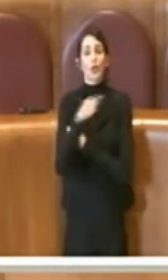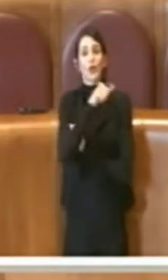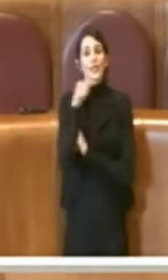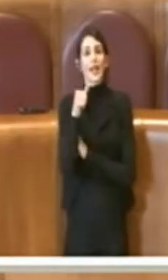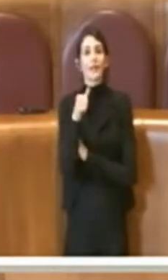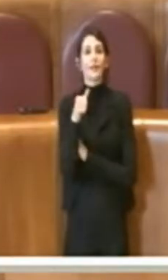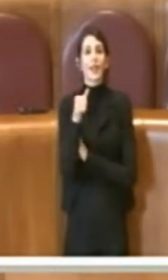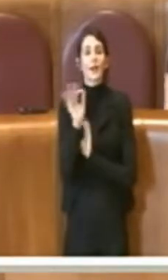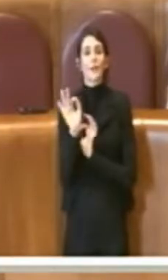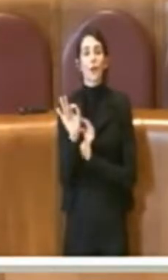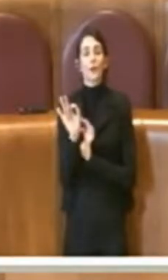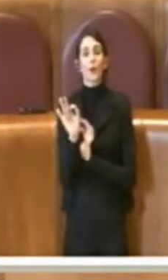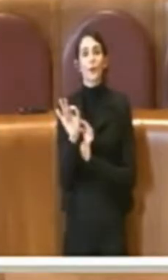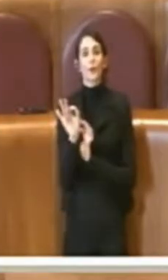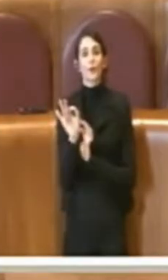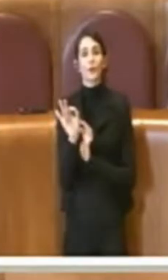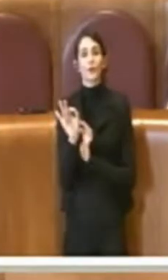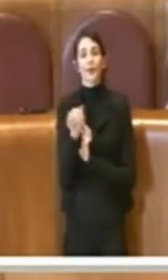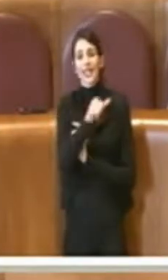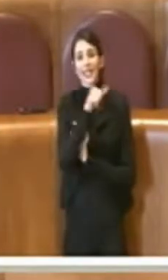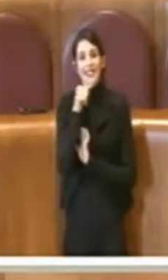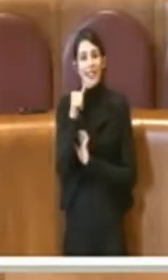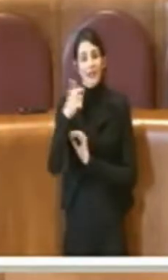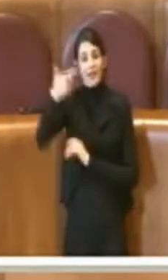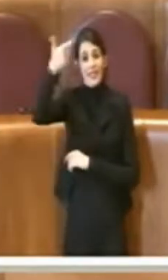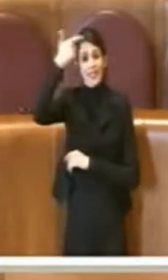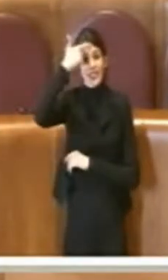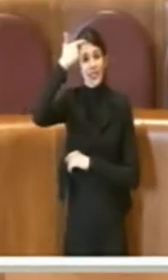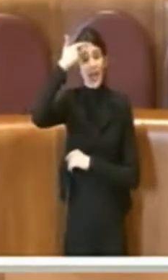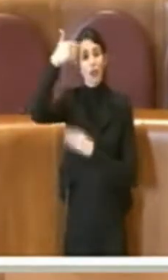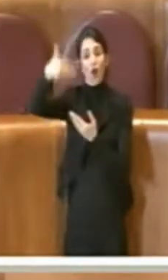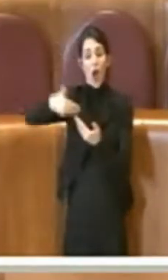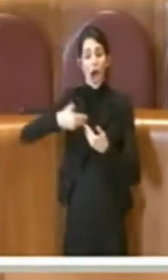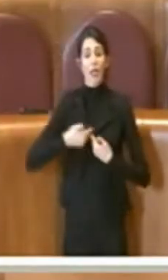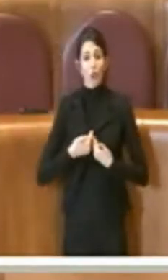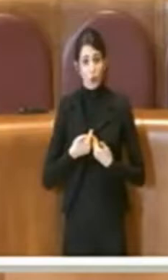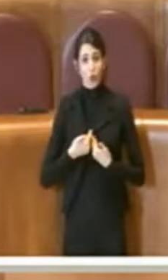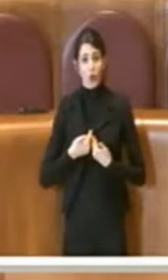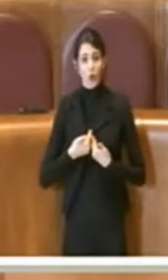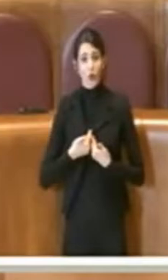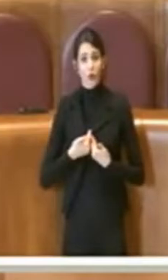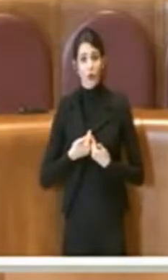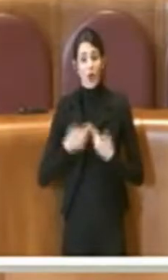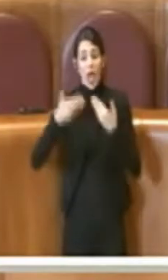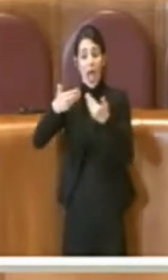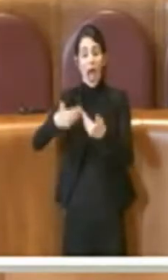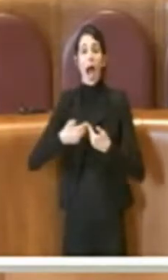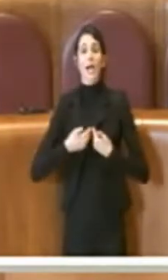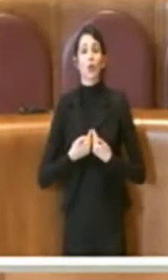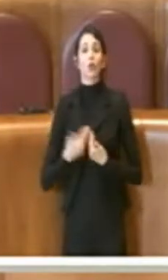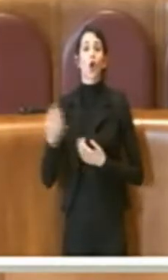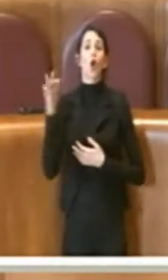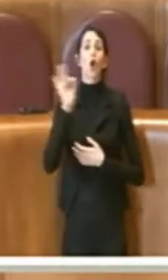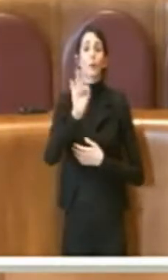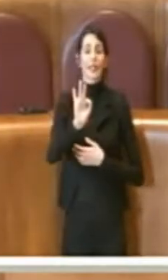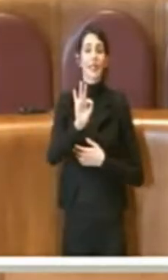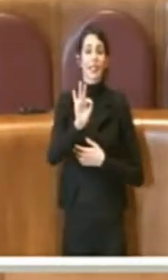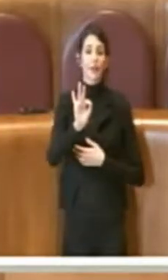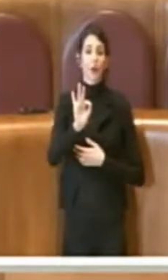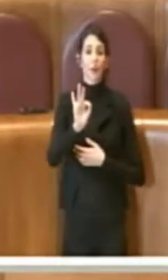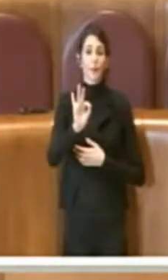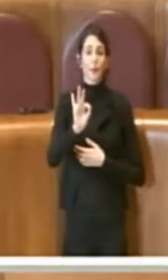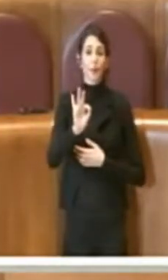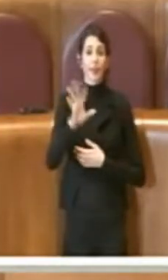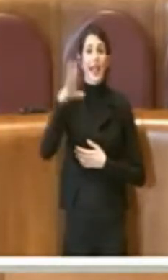parte dell'organo statale affinché appunto ci si dia una mano a